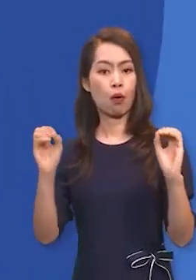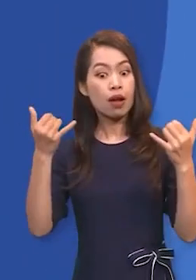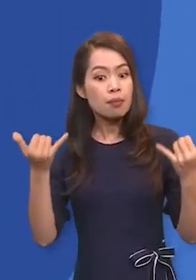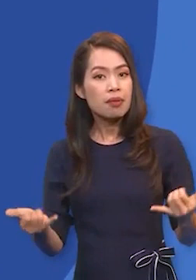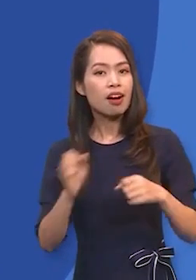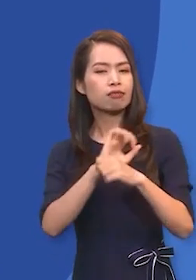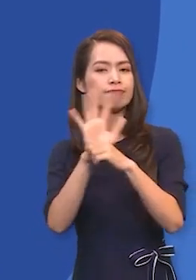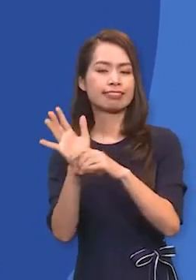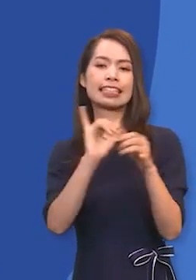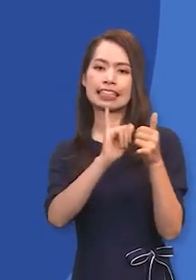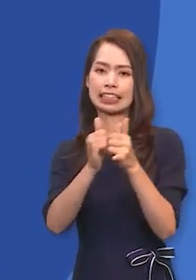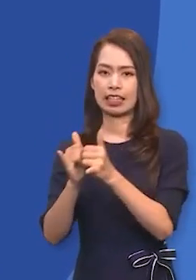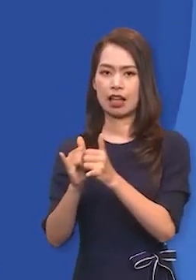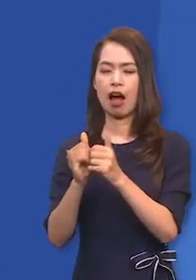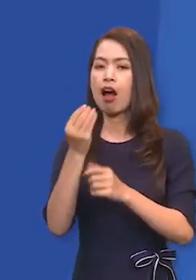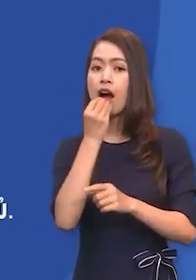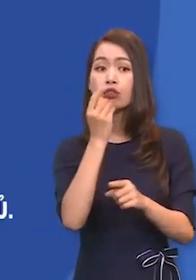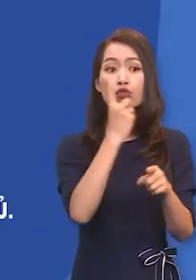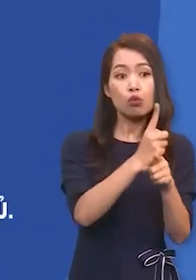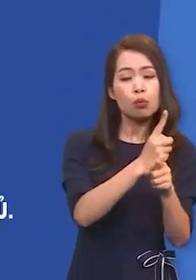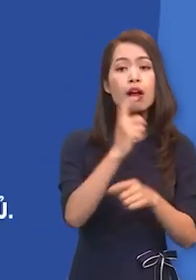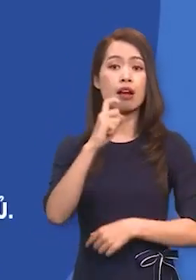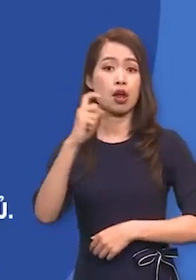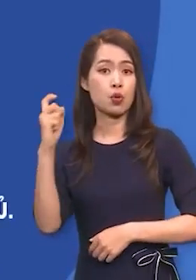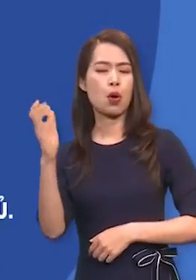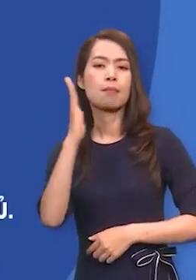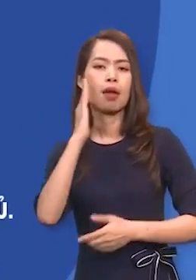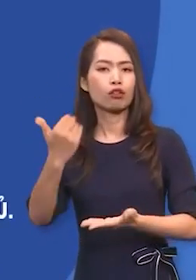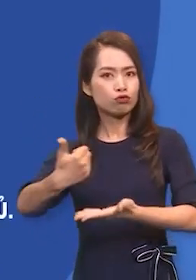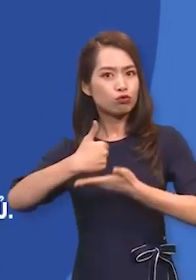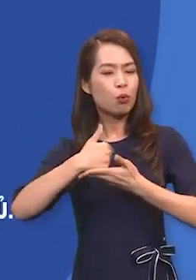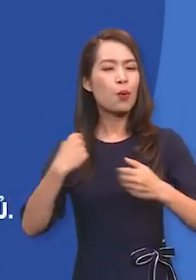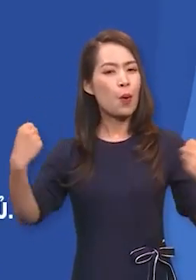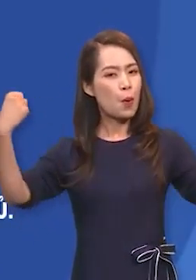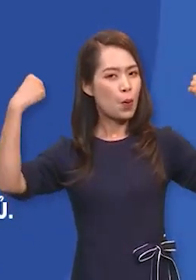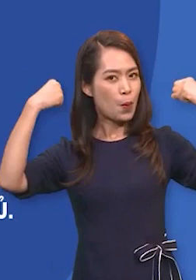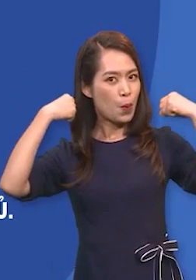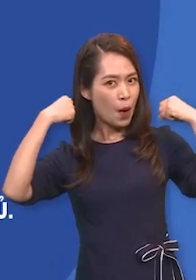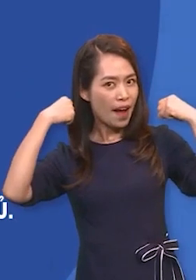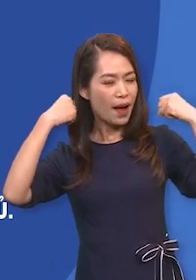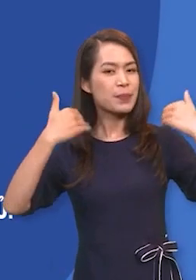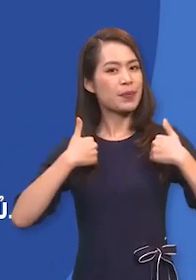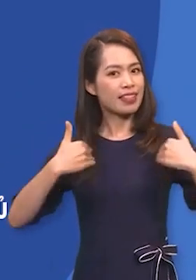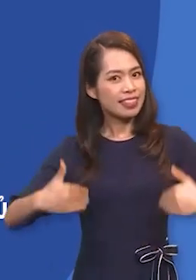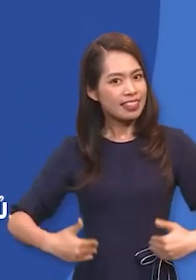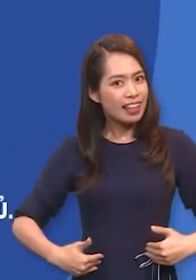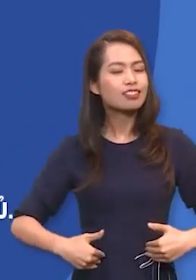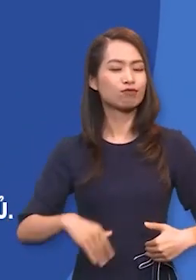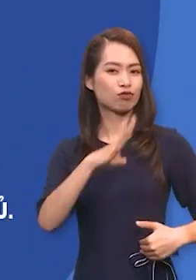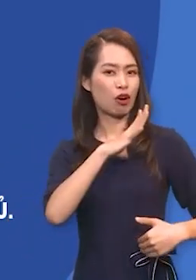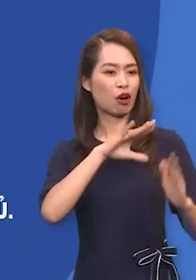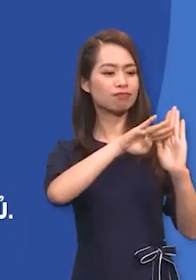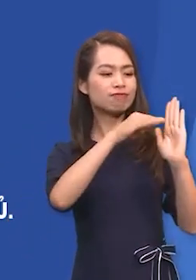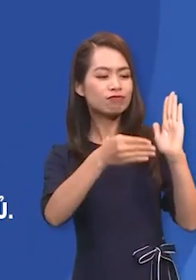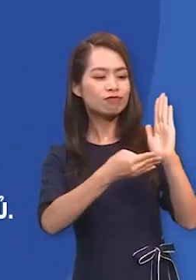biệt trong thời gian diễn ra dịch Covid-19, chế độ dinh dưỡng đúng, đủ sẽ giúp cho bà mẹ có sức đề kháng tốt, tăng cường sức khỏe cho bản thân